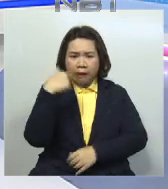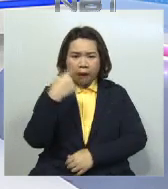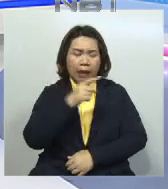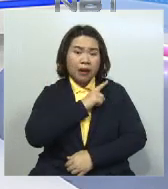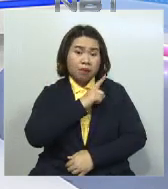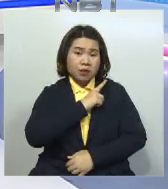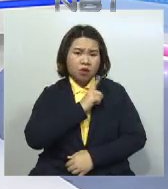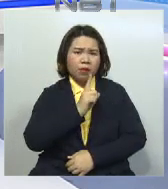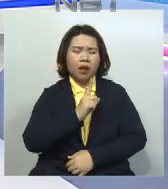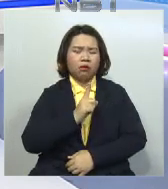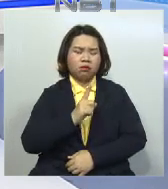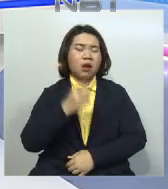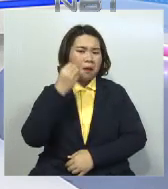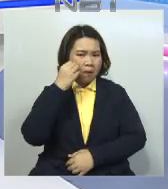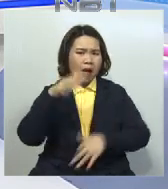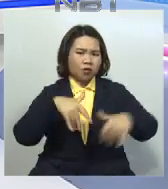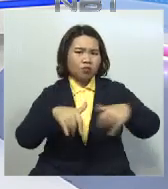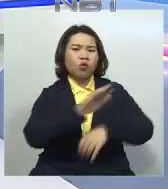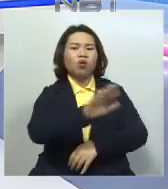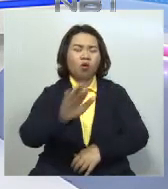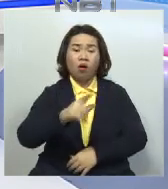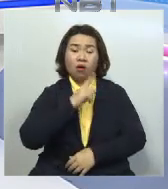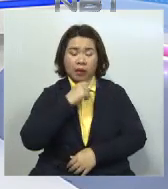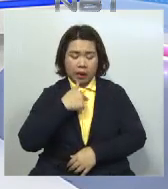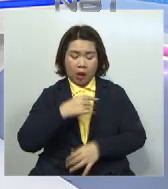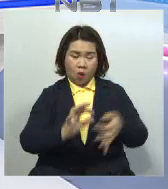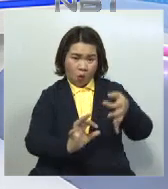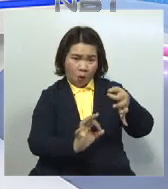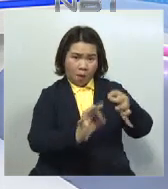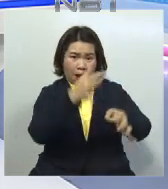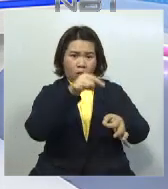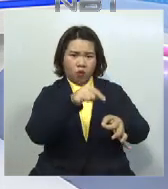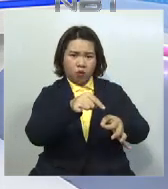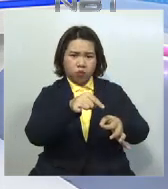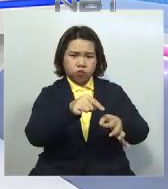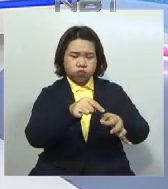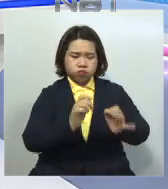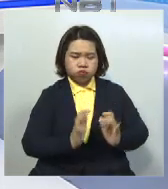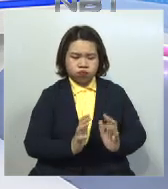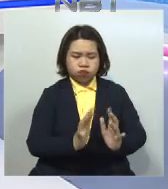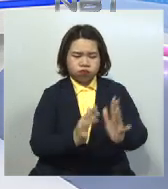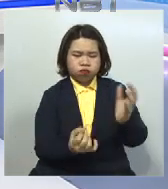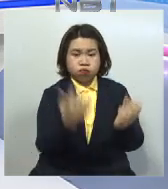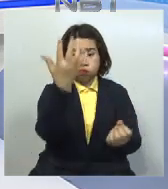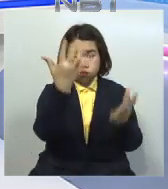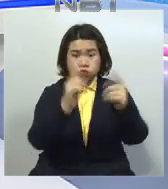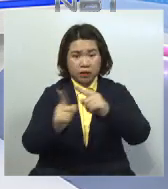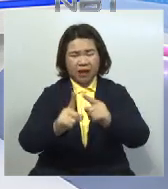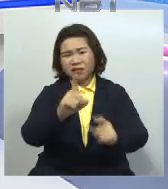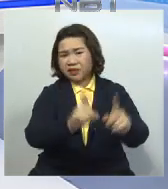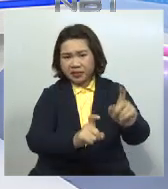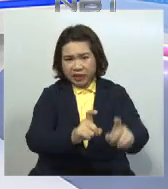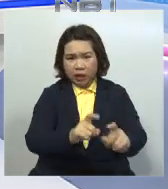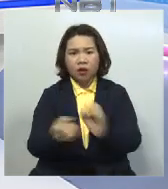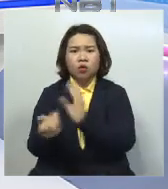นที่อยู่ในพื้นที่เราทราบกันดีอยู่แล้วนะคะว่าพอเราไปจุดไฟเผาเนี่ยสิ่งที่มันเกิดขึ้นตามมามันก็สร้างความเสียหายแล้วท้ายที่